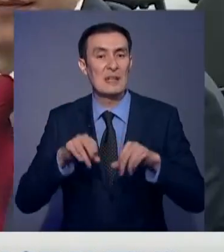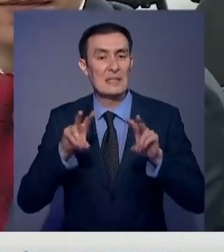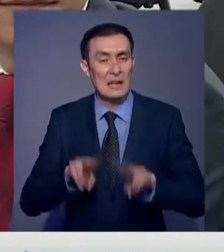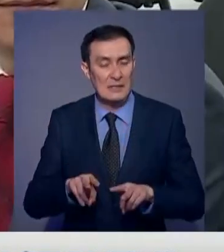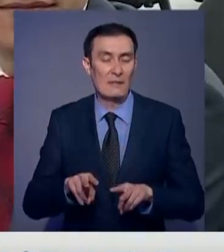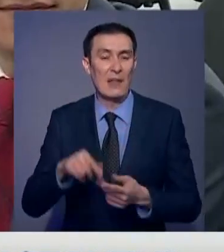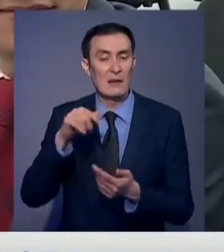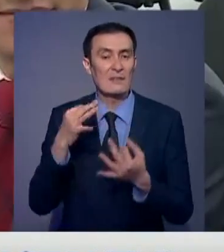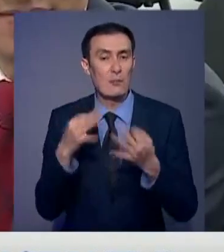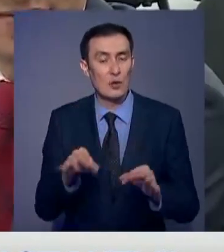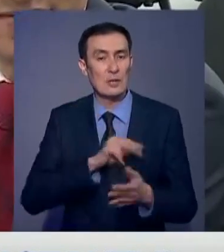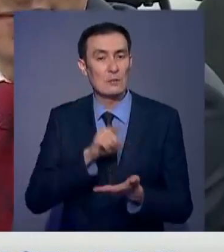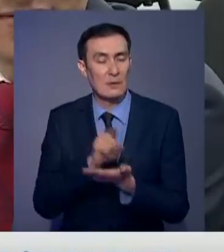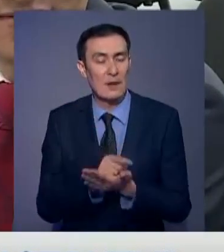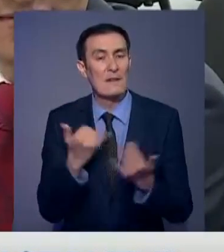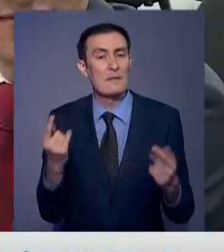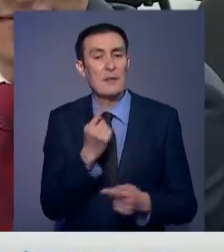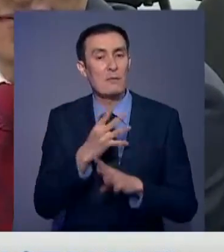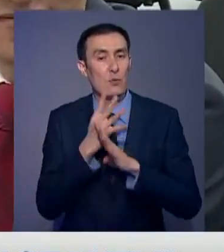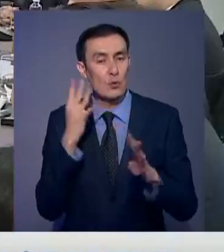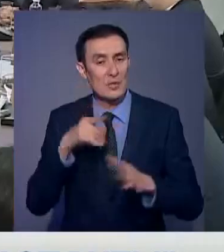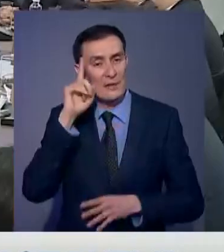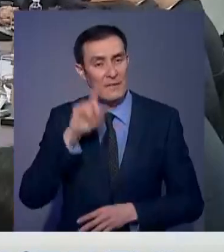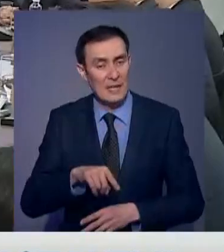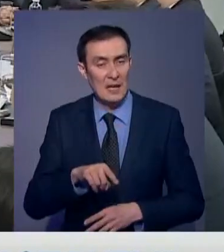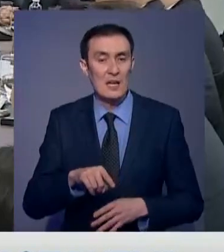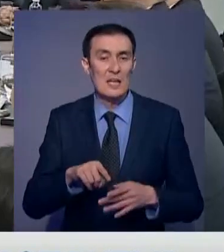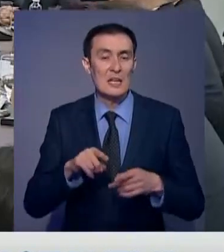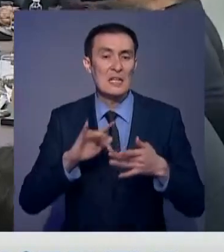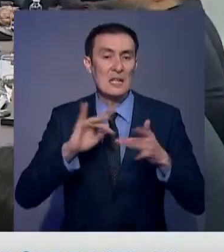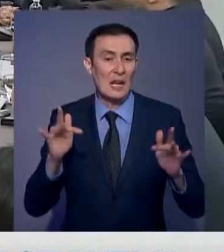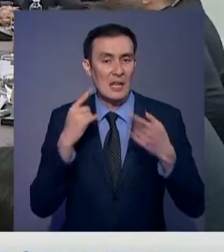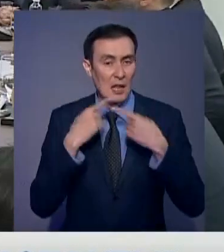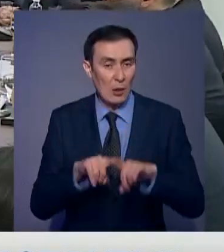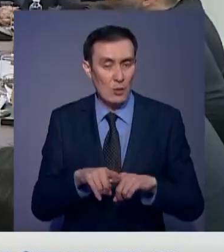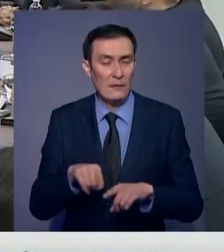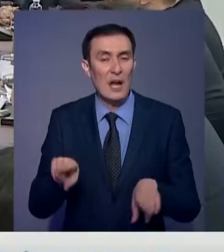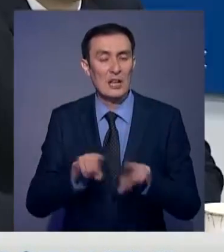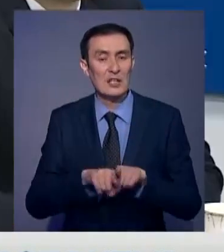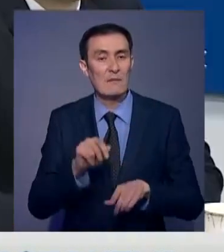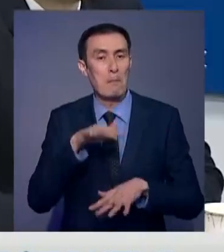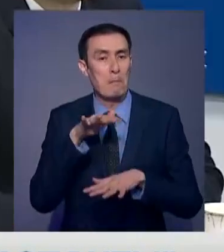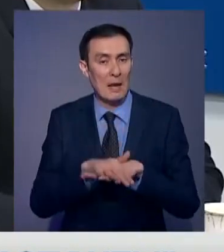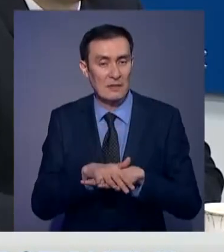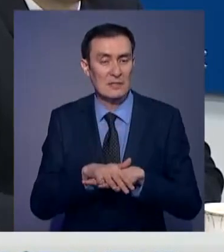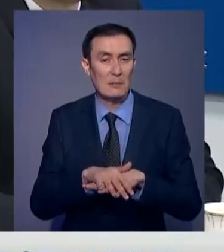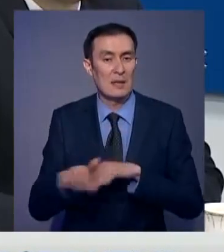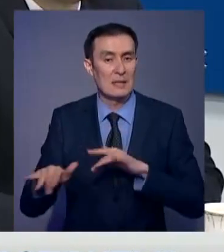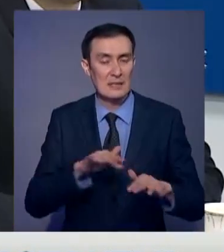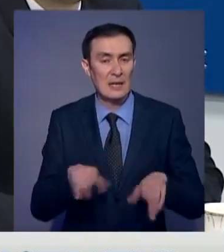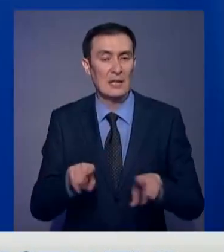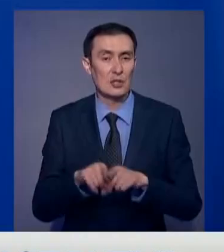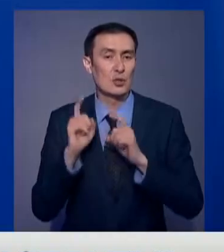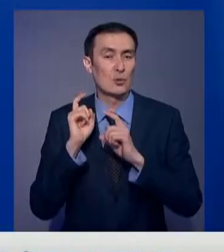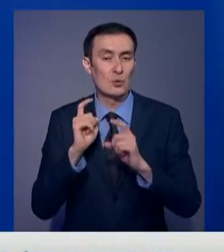должности в первую очередь обращали внимание на навыки в сфере IT-технологий, а также в банковском деле и логистике. Я думаю,